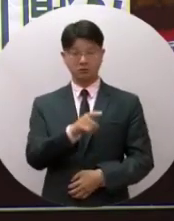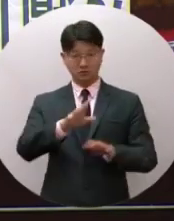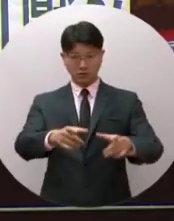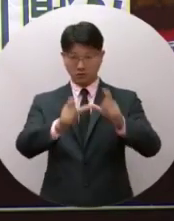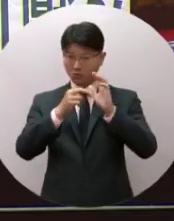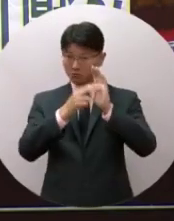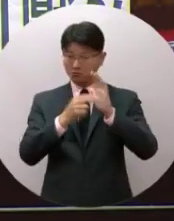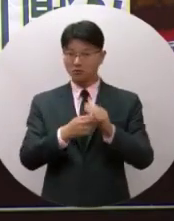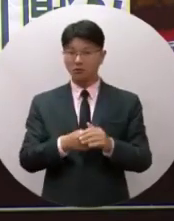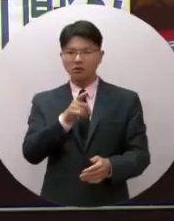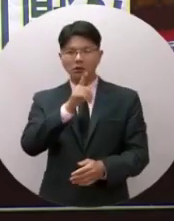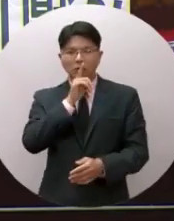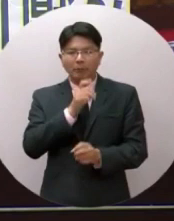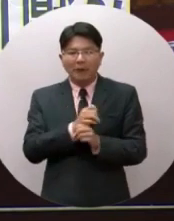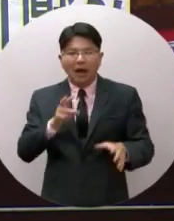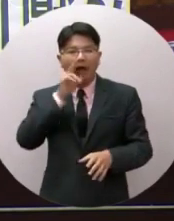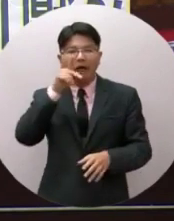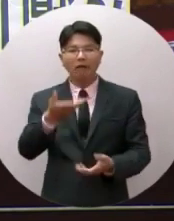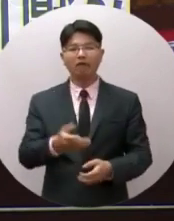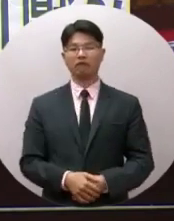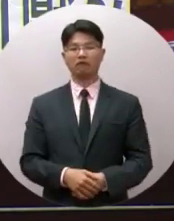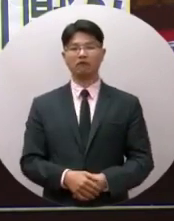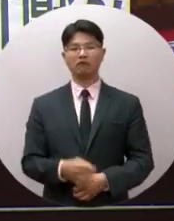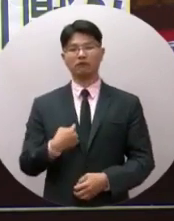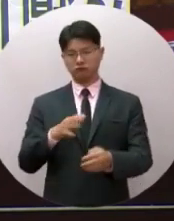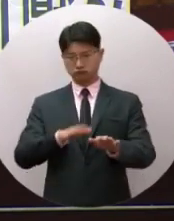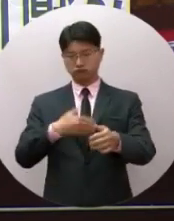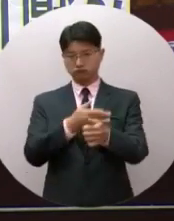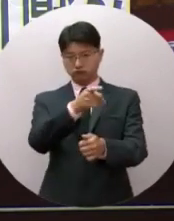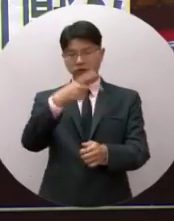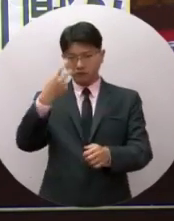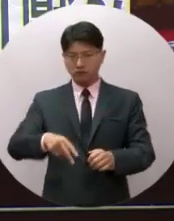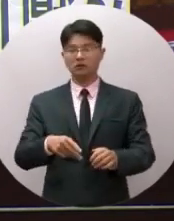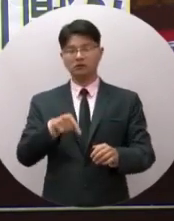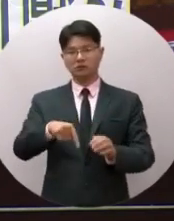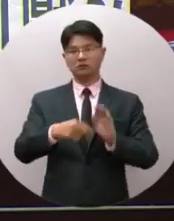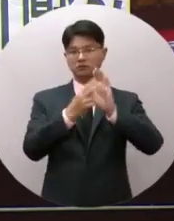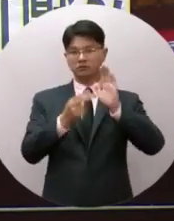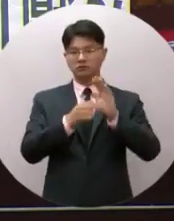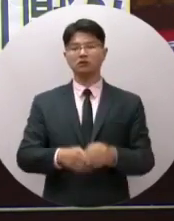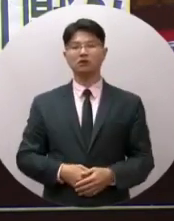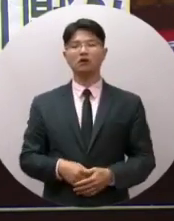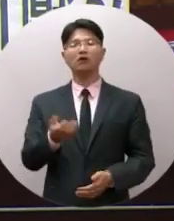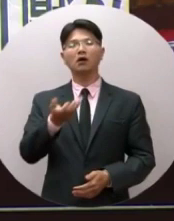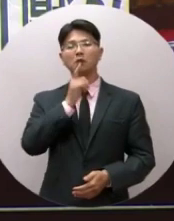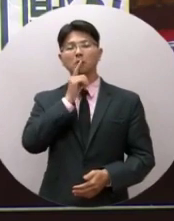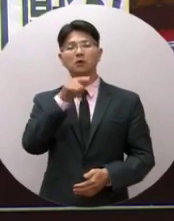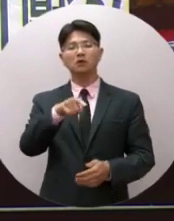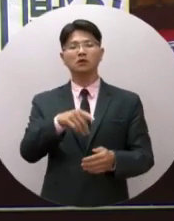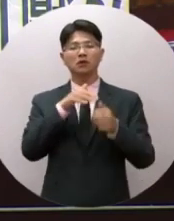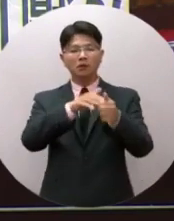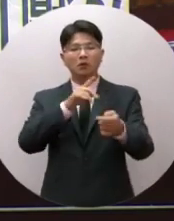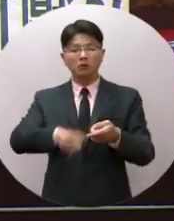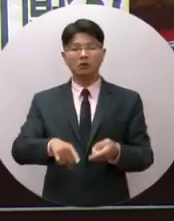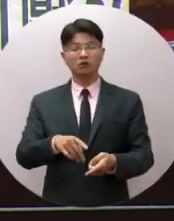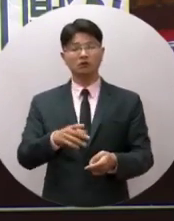下无？你是口误，我你看，我对你话好讲，好你在这里解释一下，为什么讲这个话？你看我